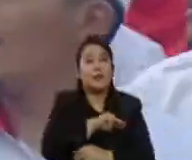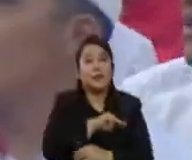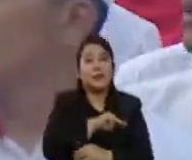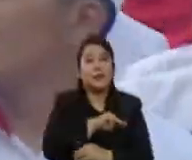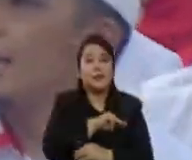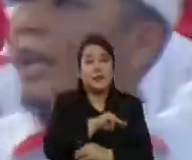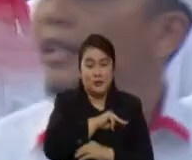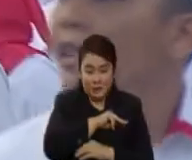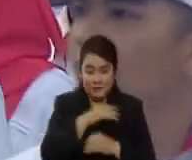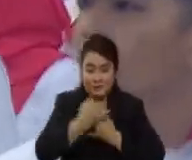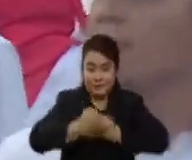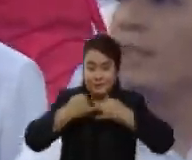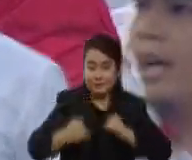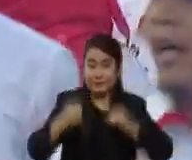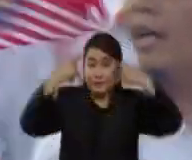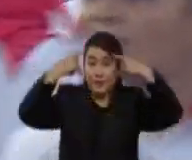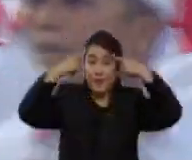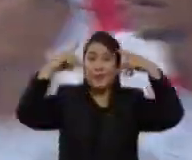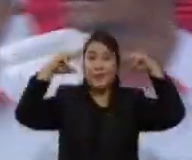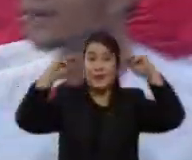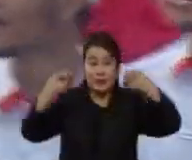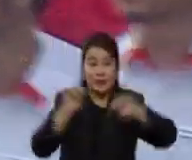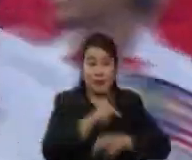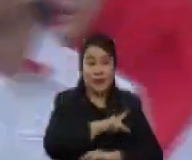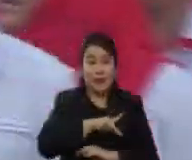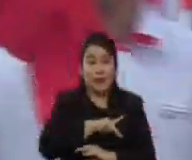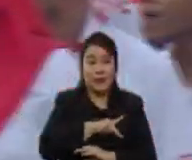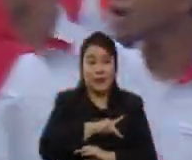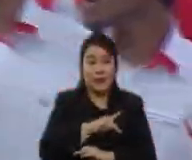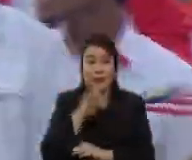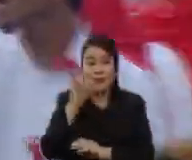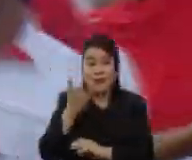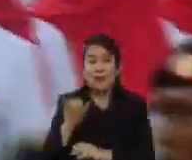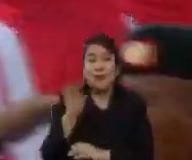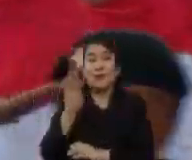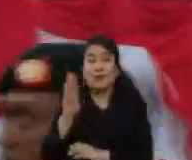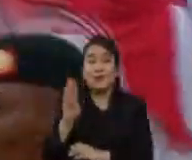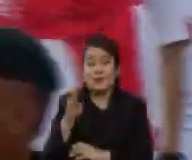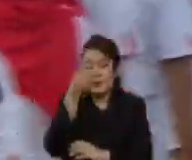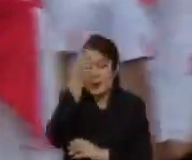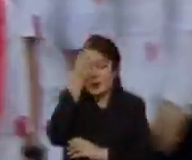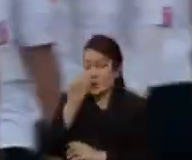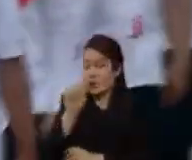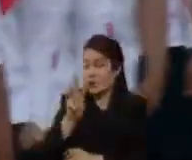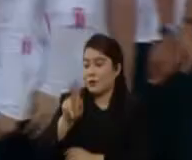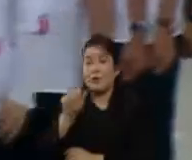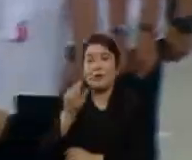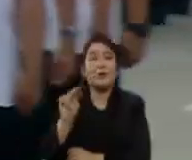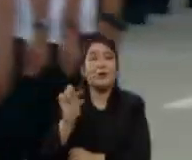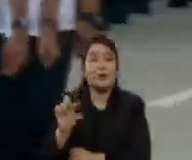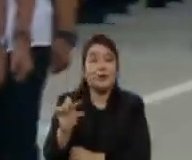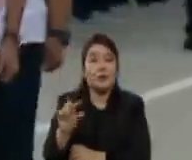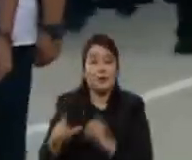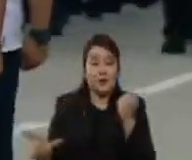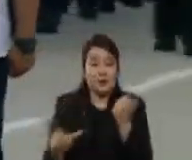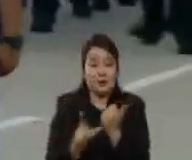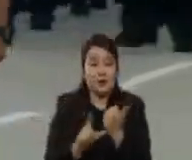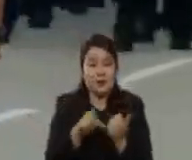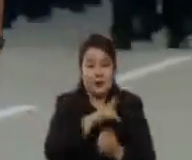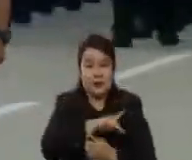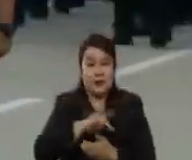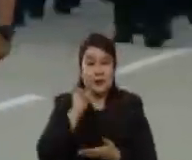kementerian-kementerian ialah Jabatan Perdana Menteri diketuai oleh Yang Berbahagia Dato' Awang Ali bin Jerman, Timbalan